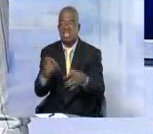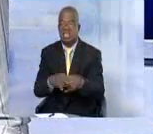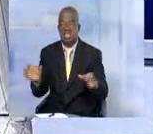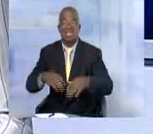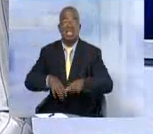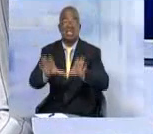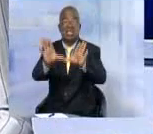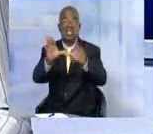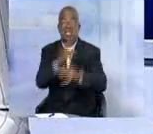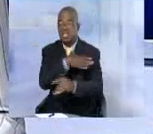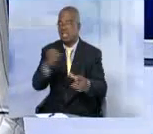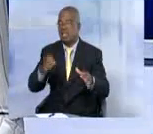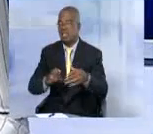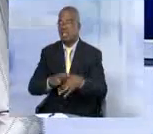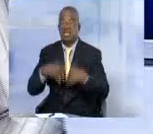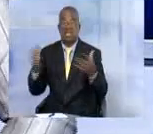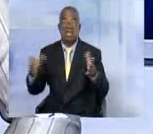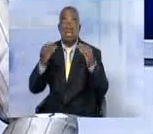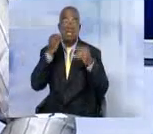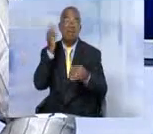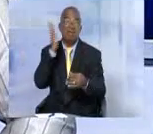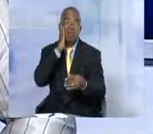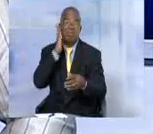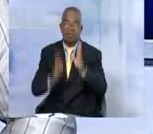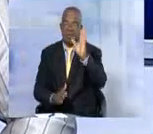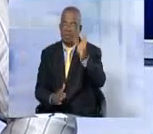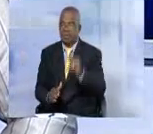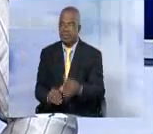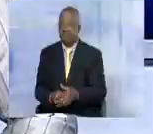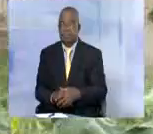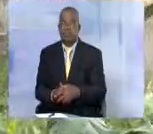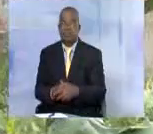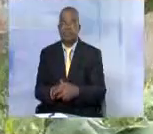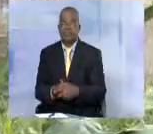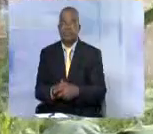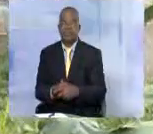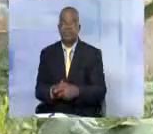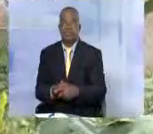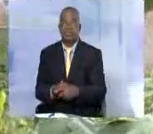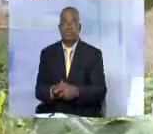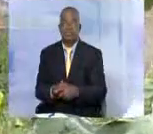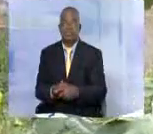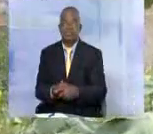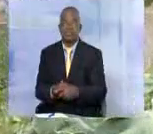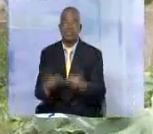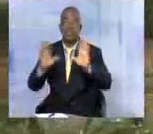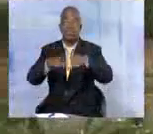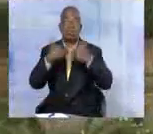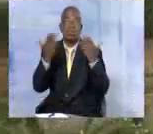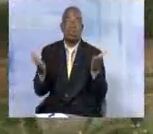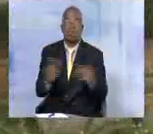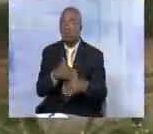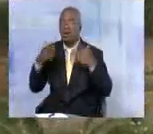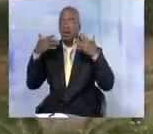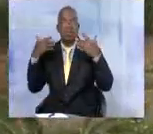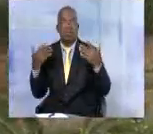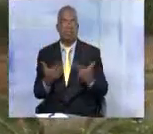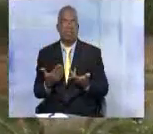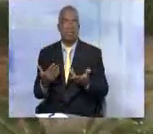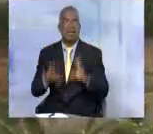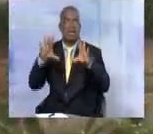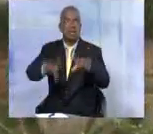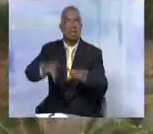aux problèmes de terre et d'espaces conflictuels. Laetitia Manguet. Comment arriver à bout des litiges fonciers en milieu